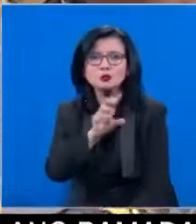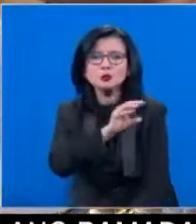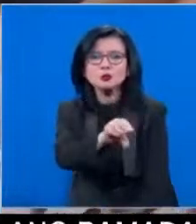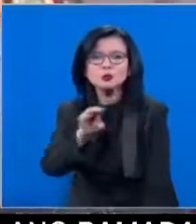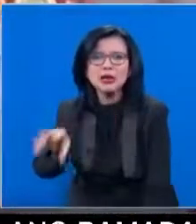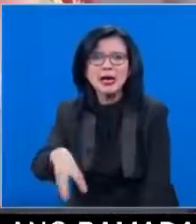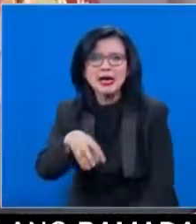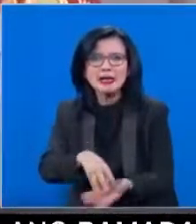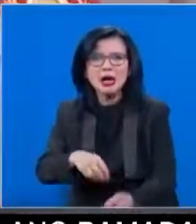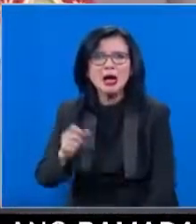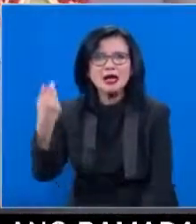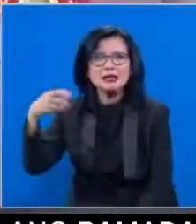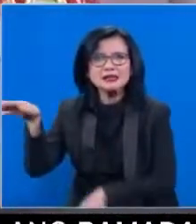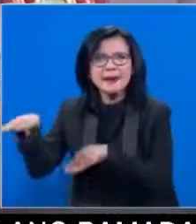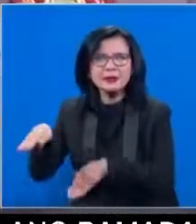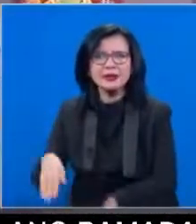Jambi